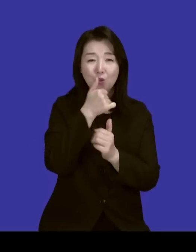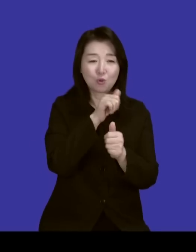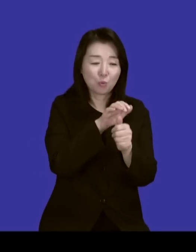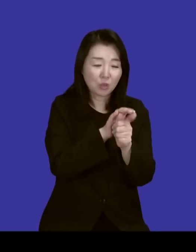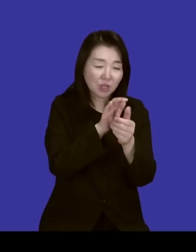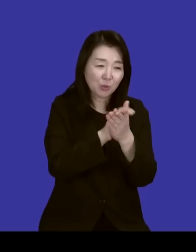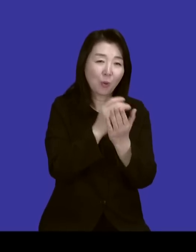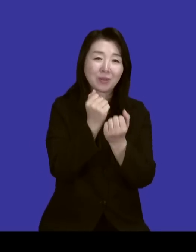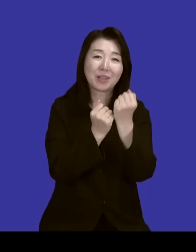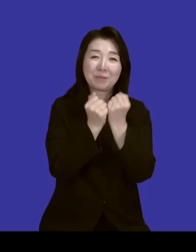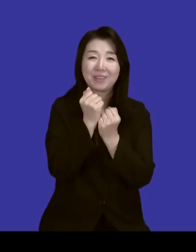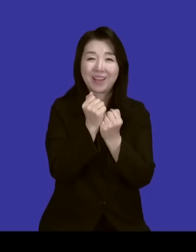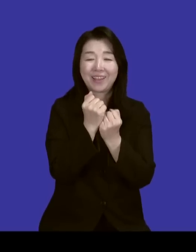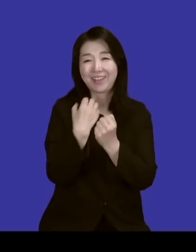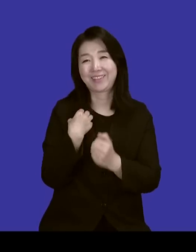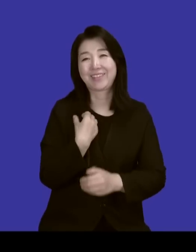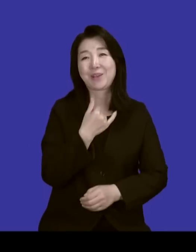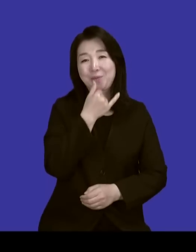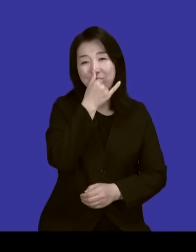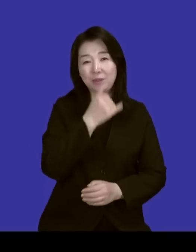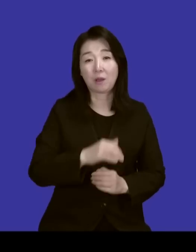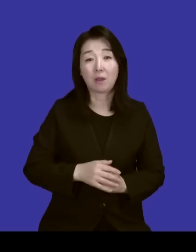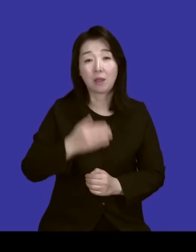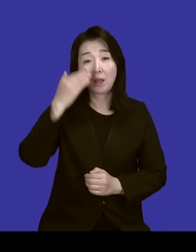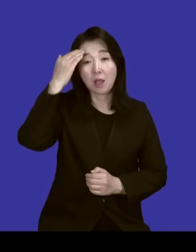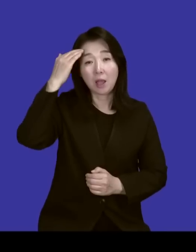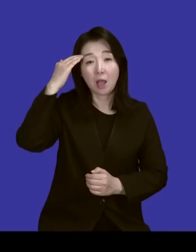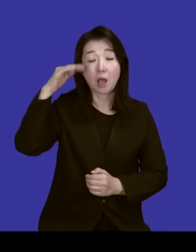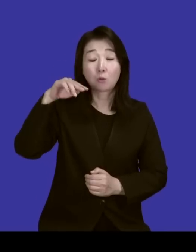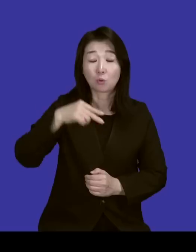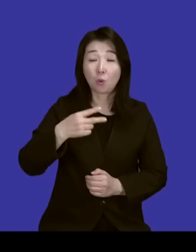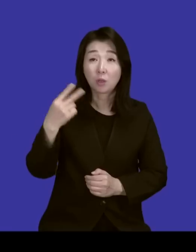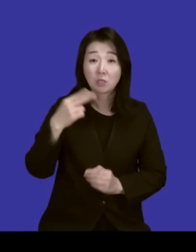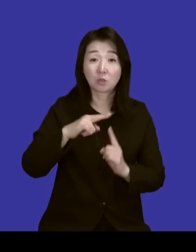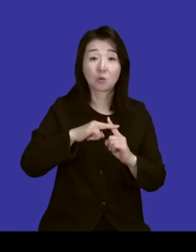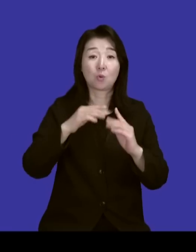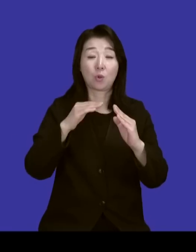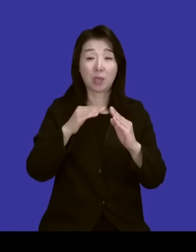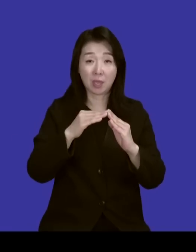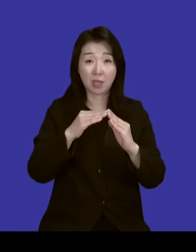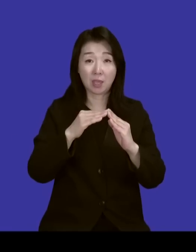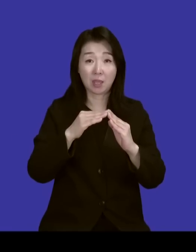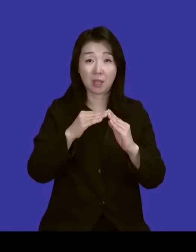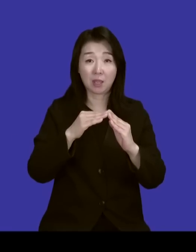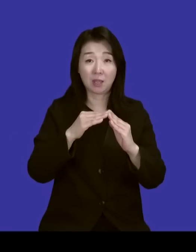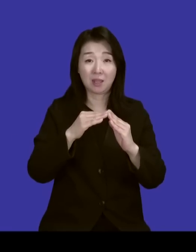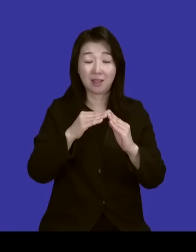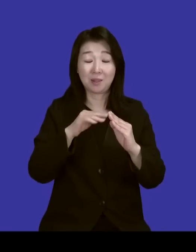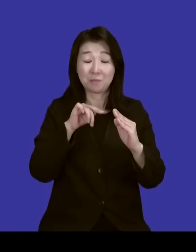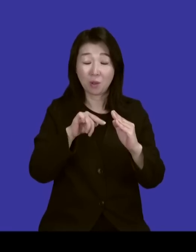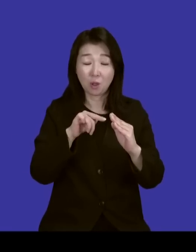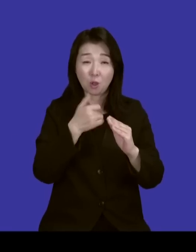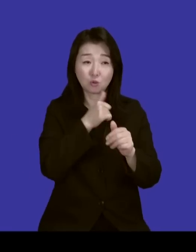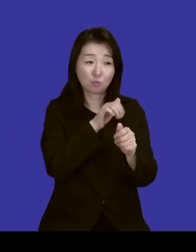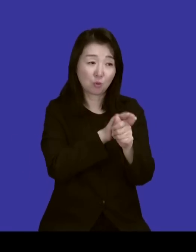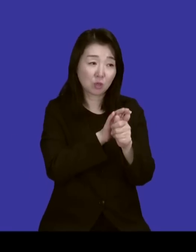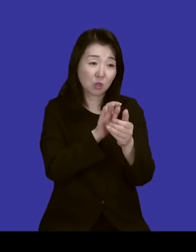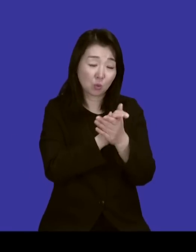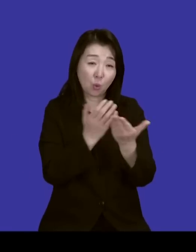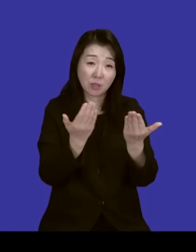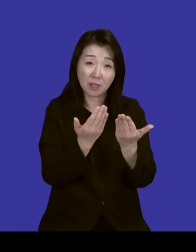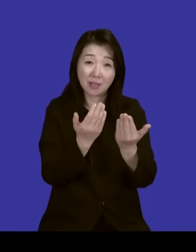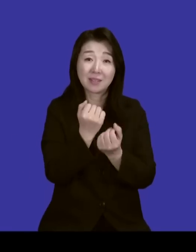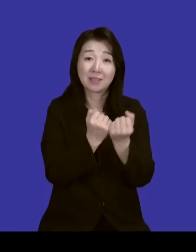네. 한국에서 한 2,000 교회가 저희 교회에서 이 중보기도 사역 세미나를